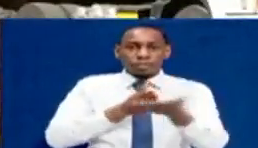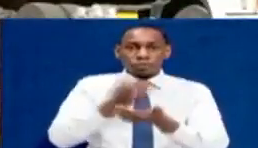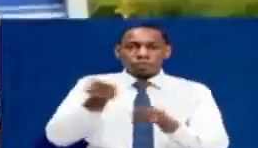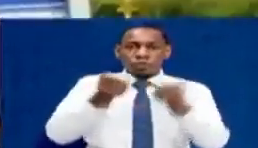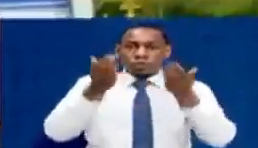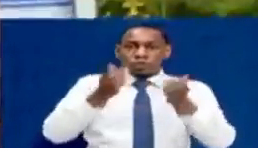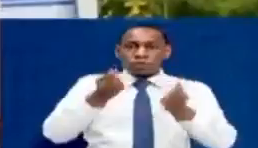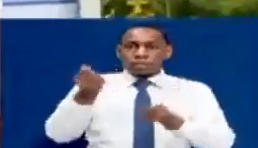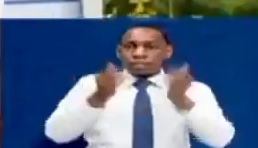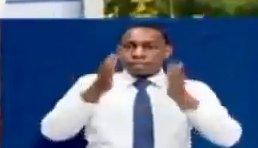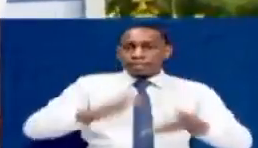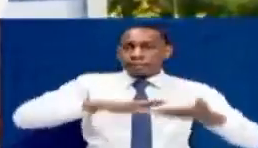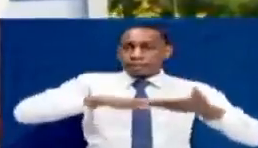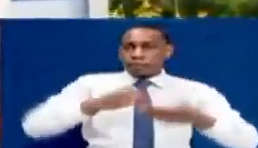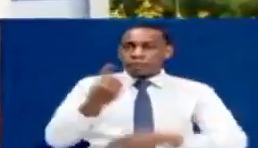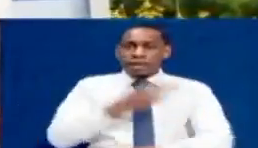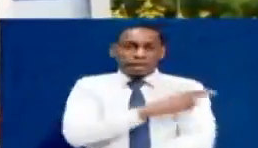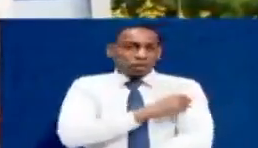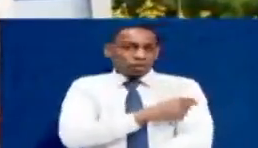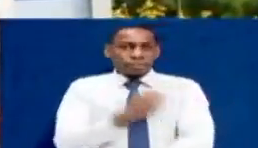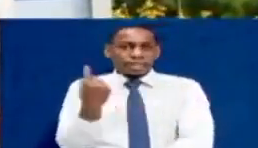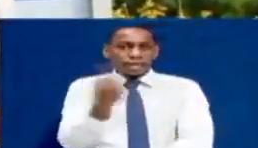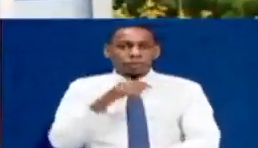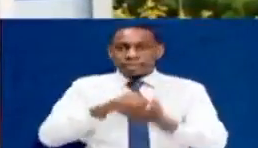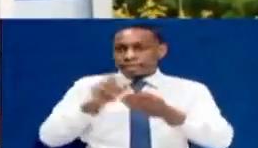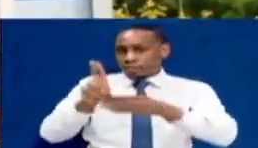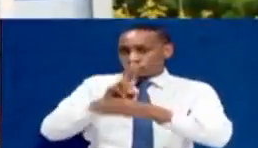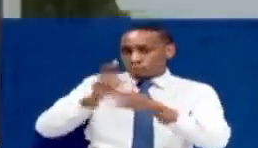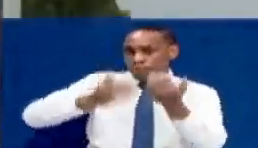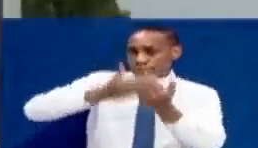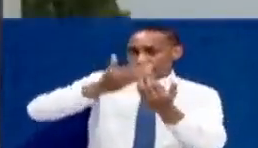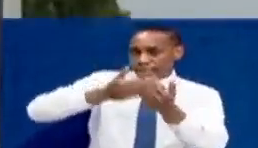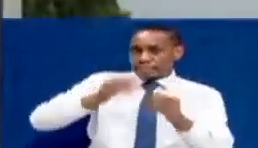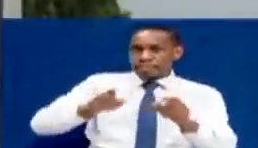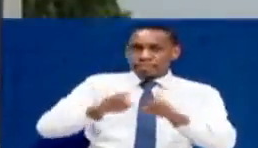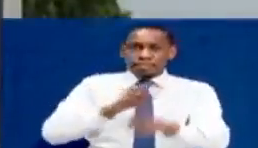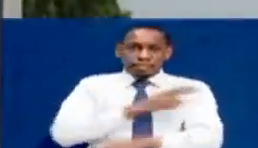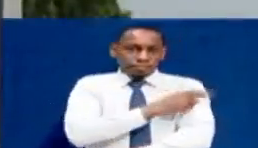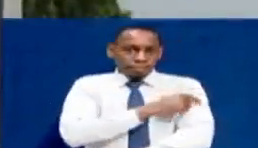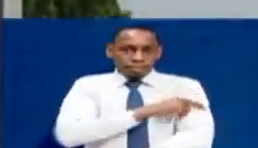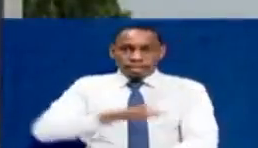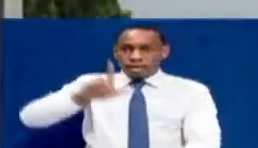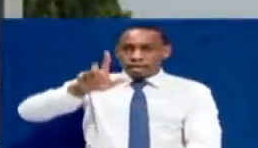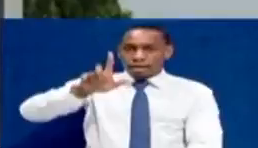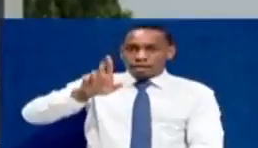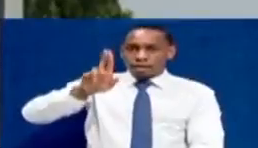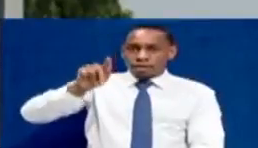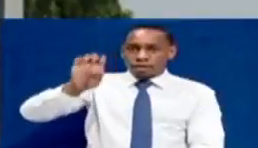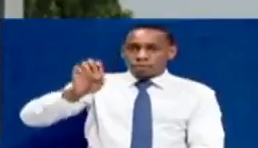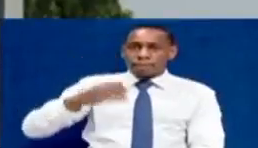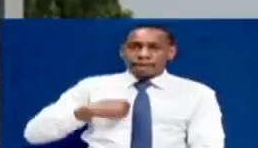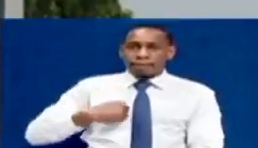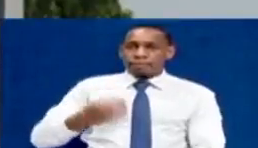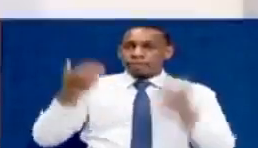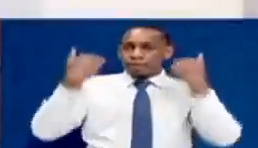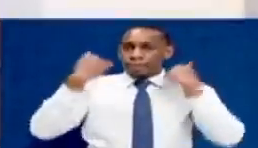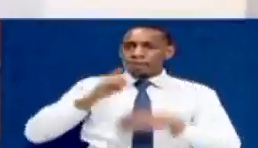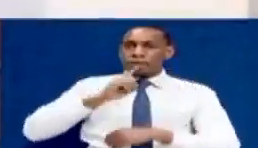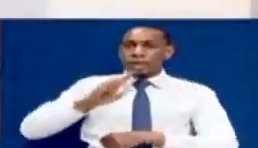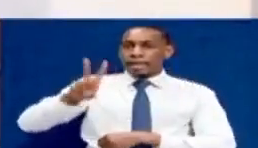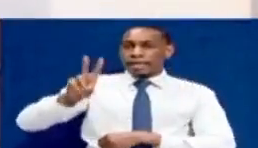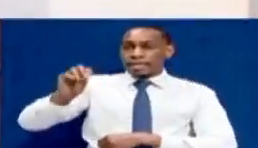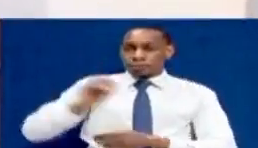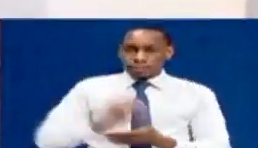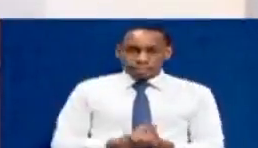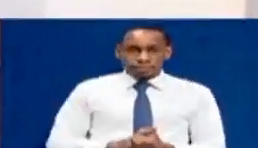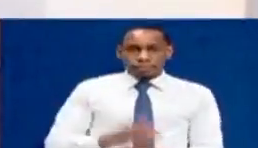madereva wa malori, ni hospitali moja pekee ambayo inatumika kwa matibabu, hospitali ya Lupe, ambayo ina vitanda 120.